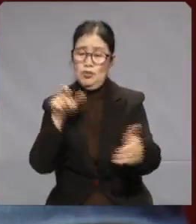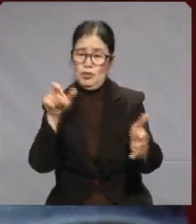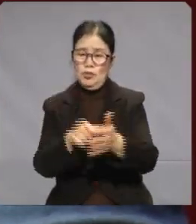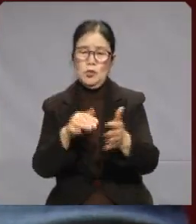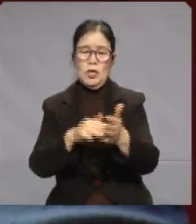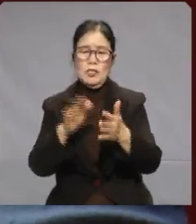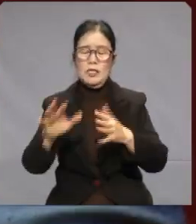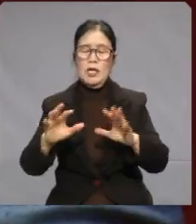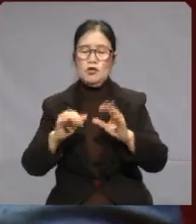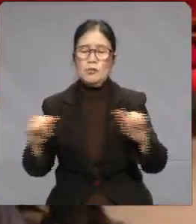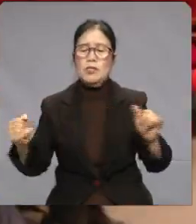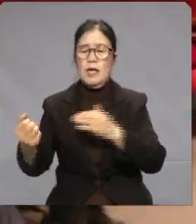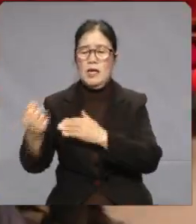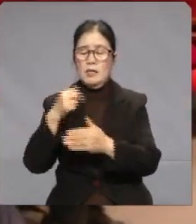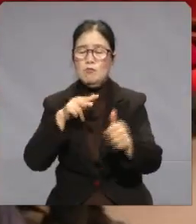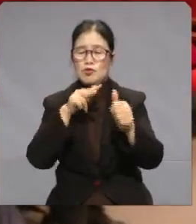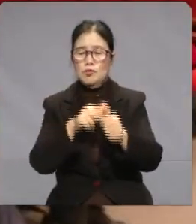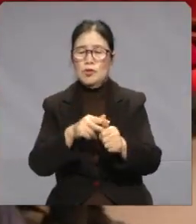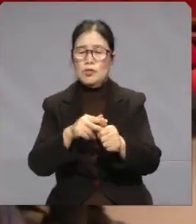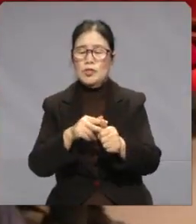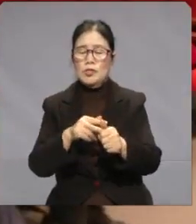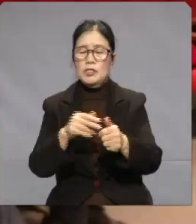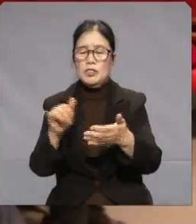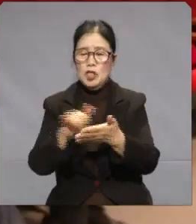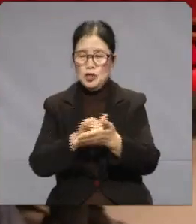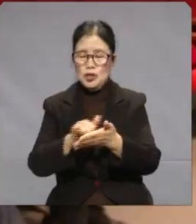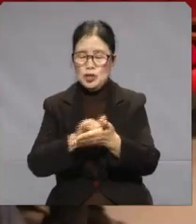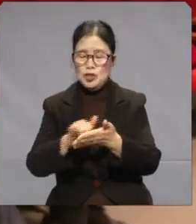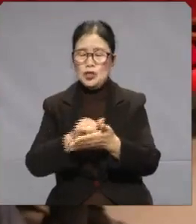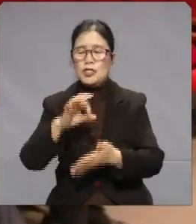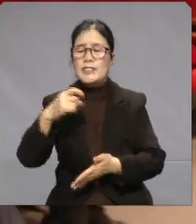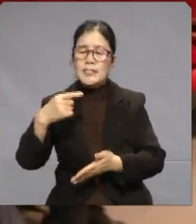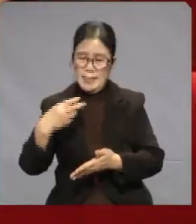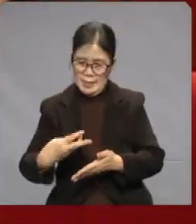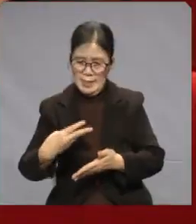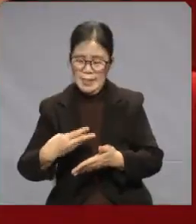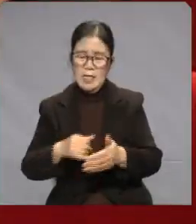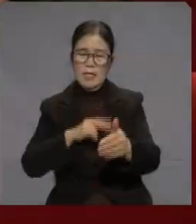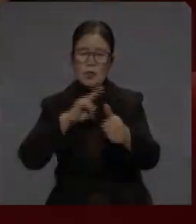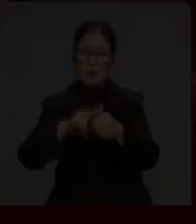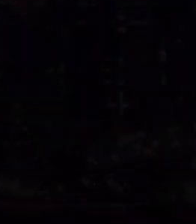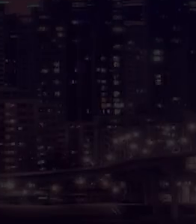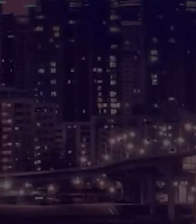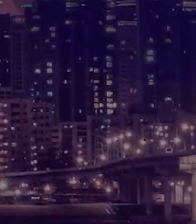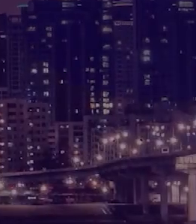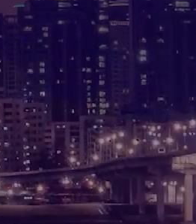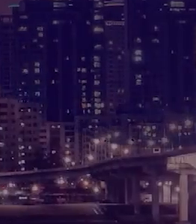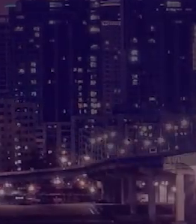국민의힘 후보로 인천 연수구 을에 도전할 계획입니다.